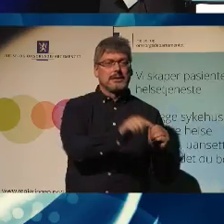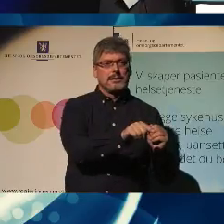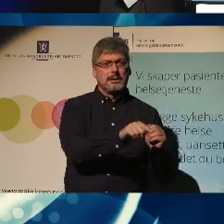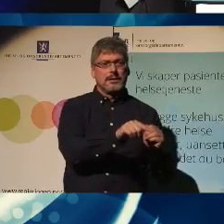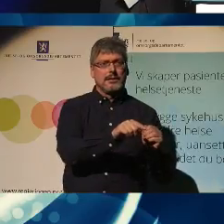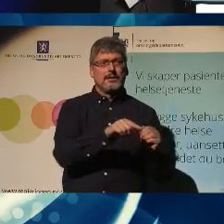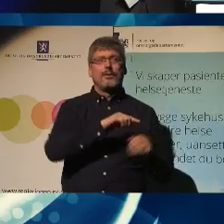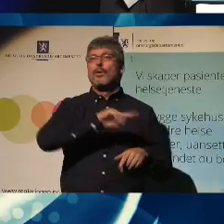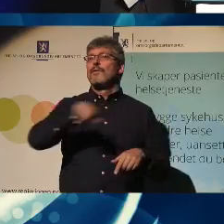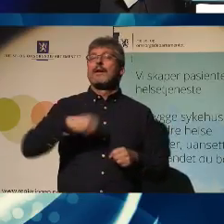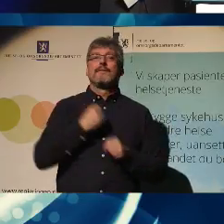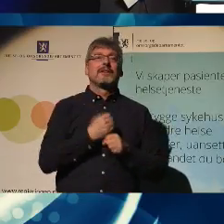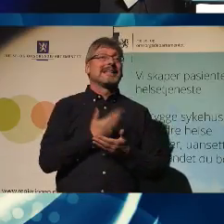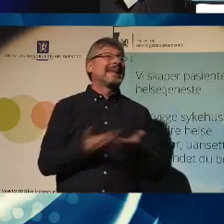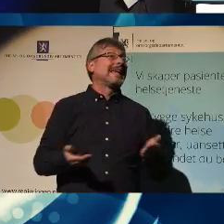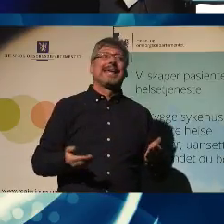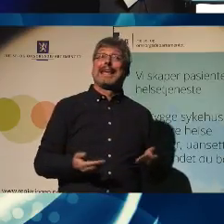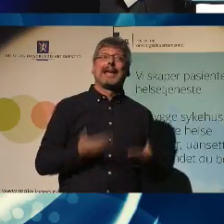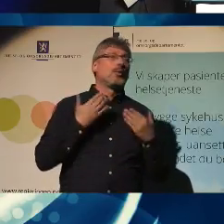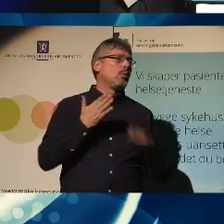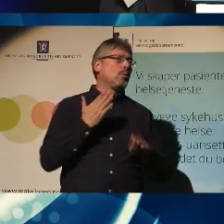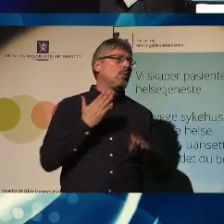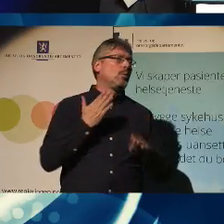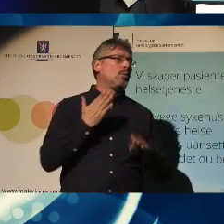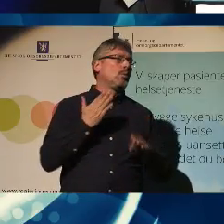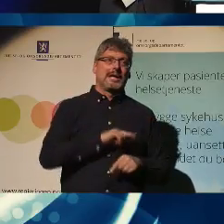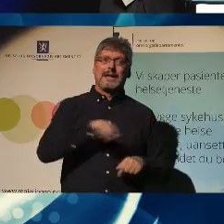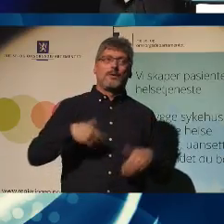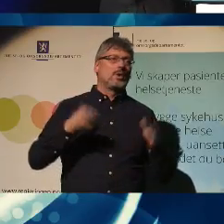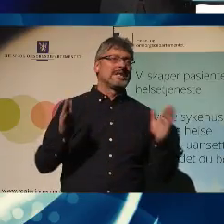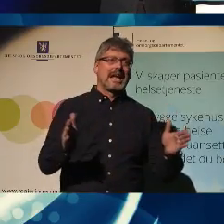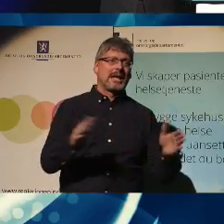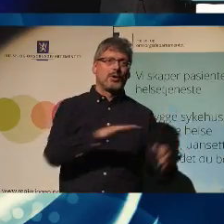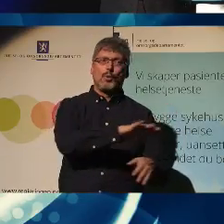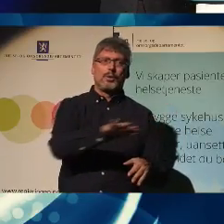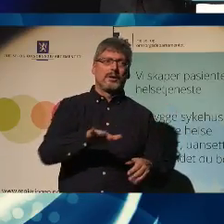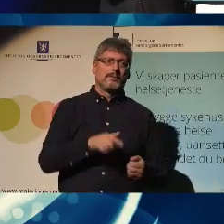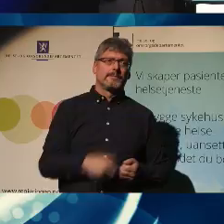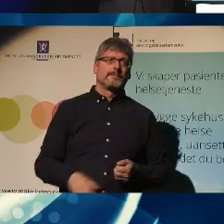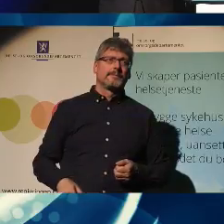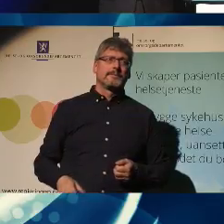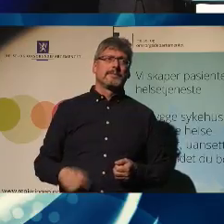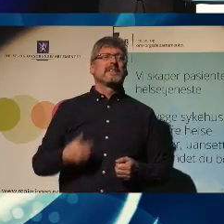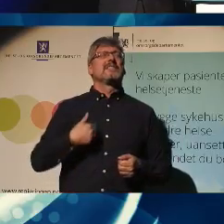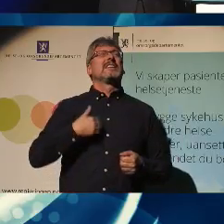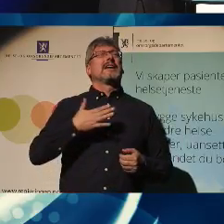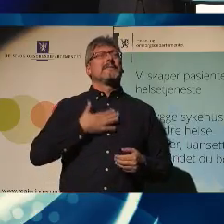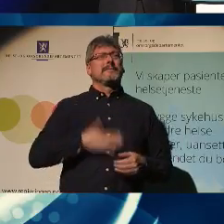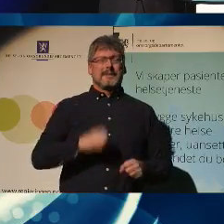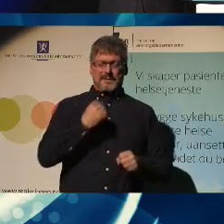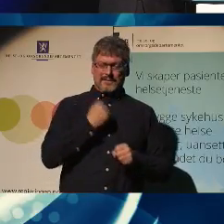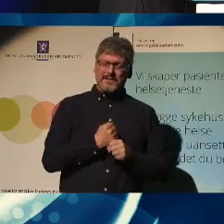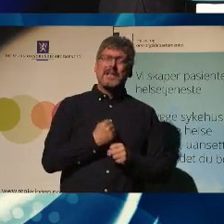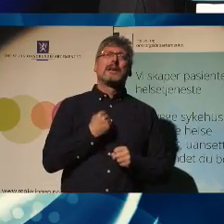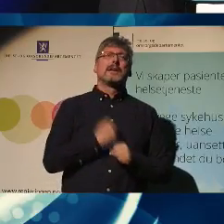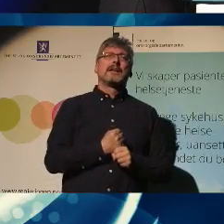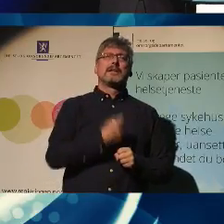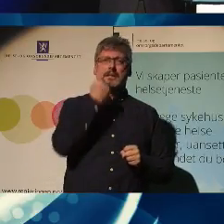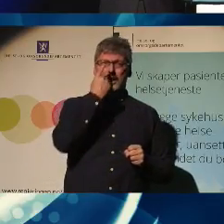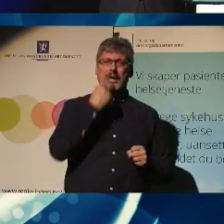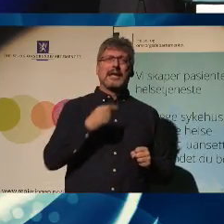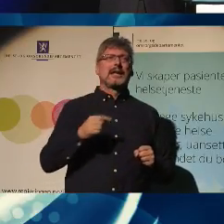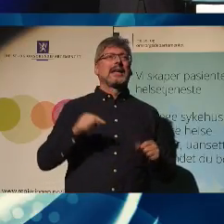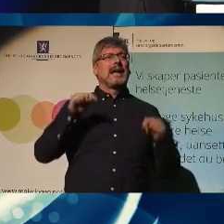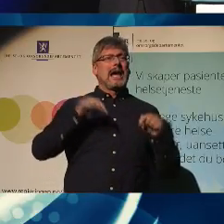vi faktisk ikke gode nok i vår sektor. Så jeg vil liksom virkelig tenke at her må vi